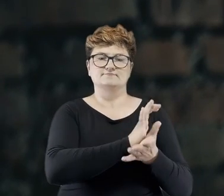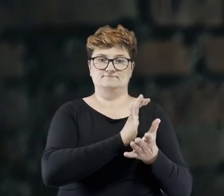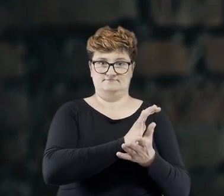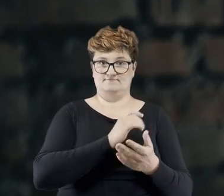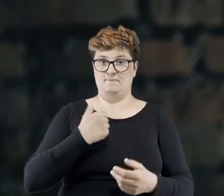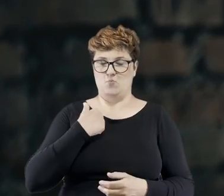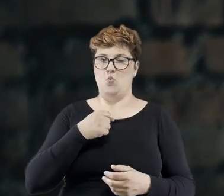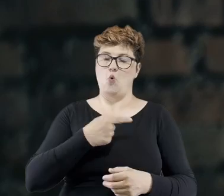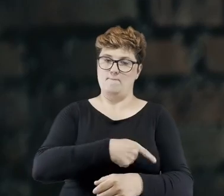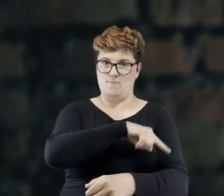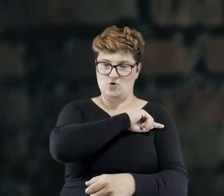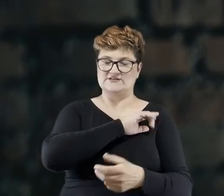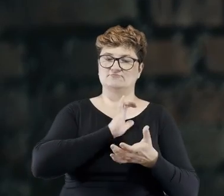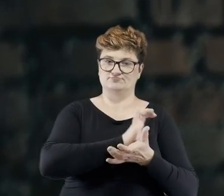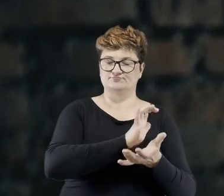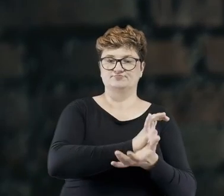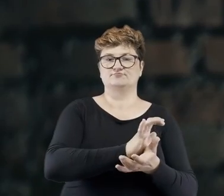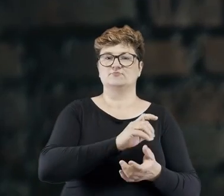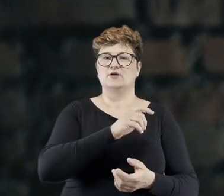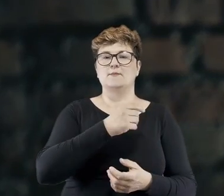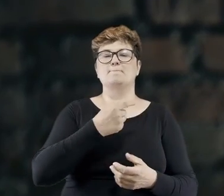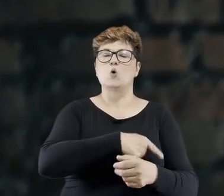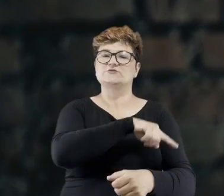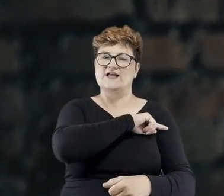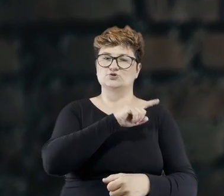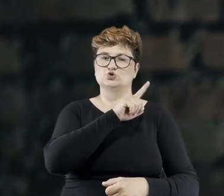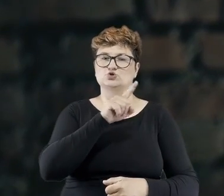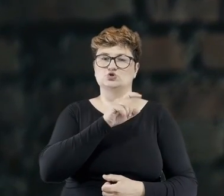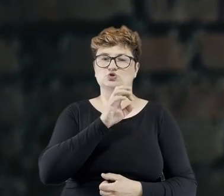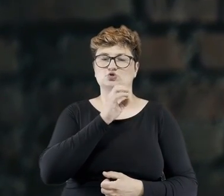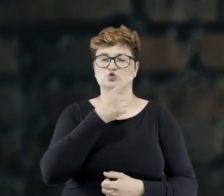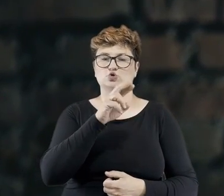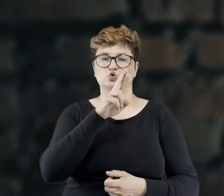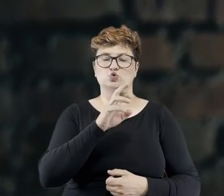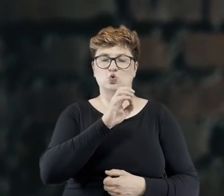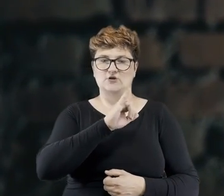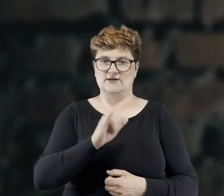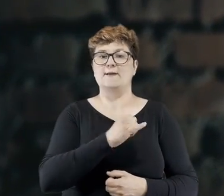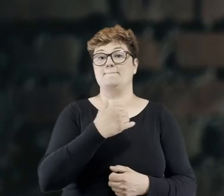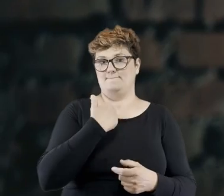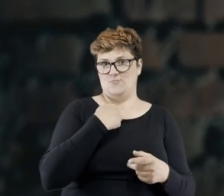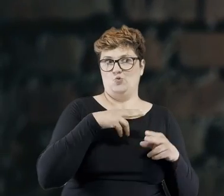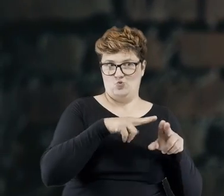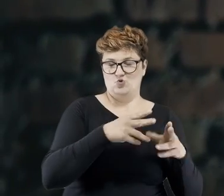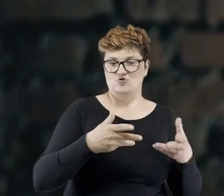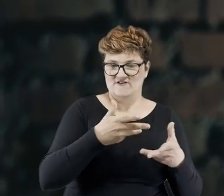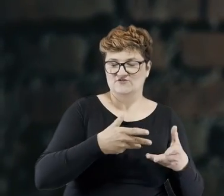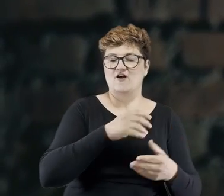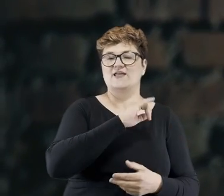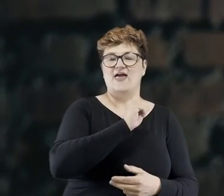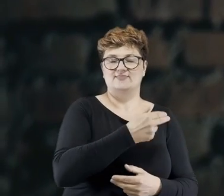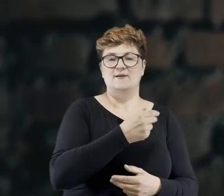które wydawano w Poznaniu wokół poznańskiego zdroju. I tam między innymi należał do tego towarzystwa Jan